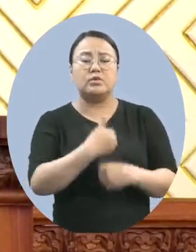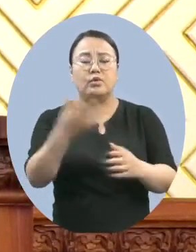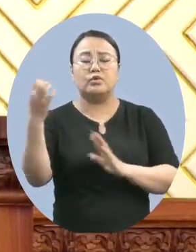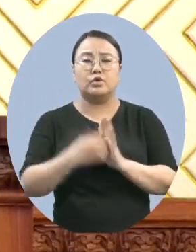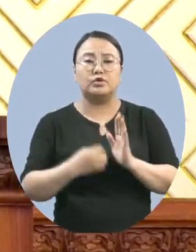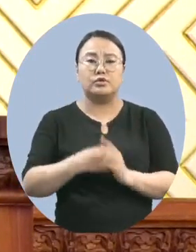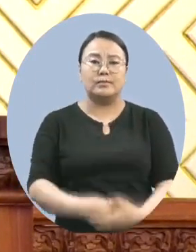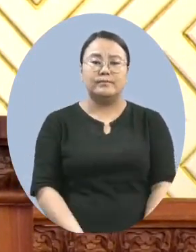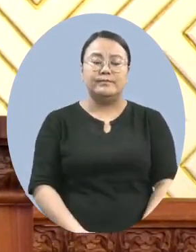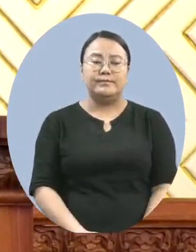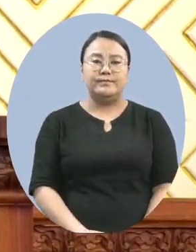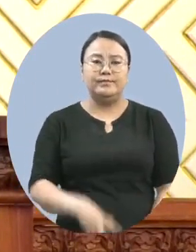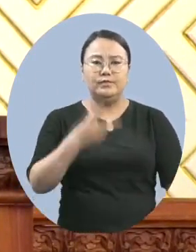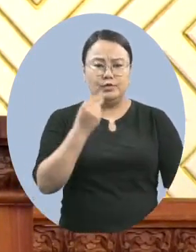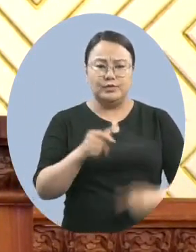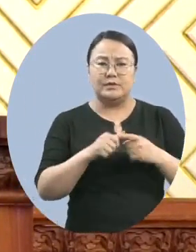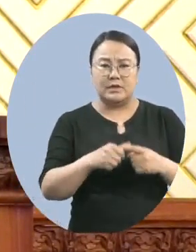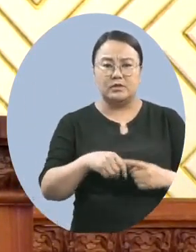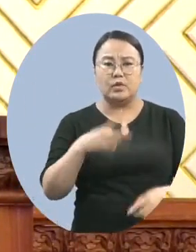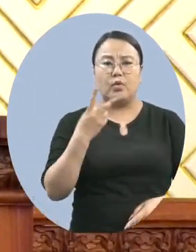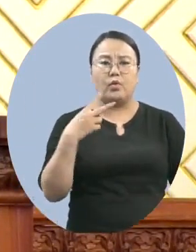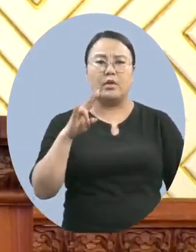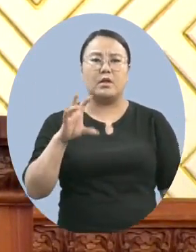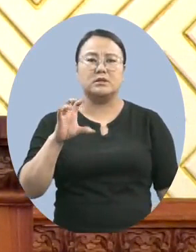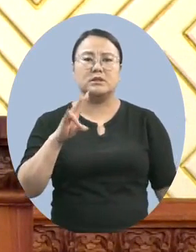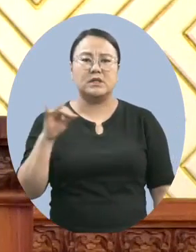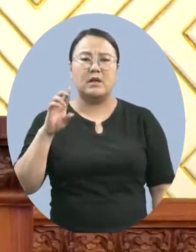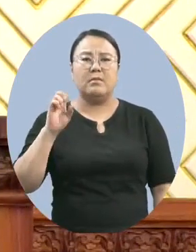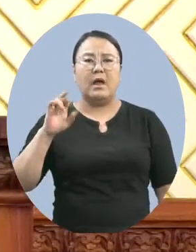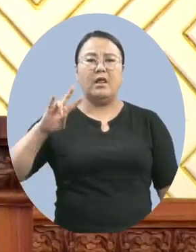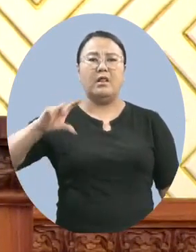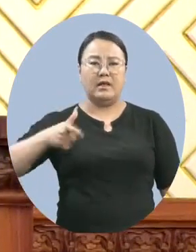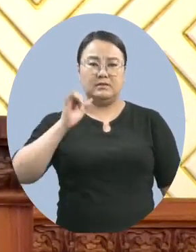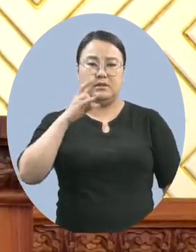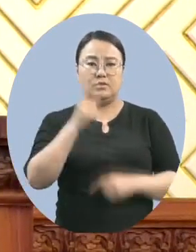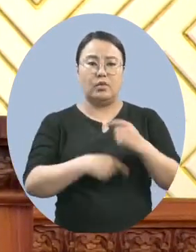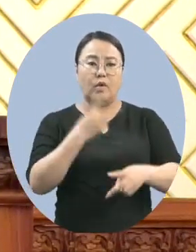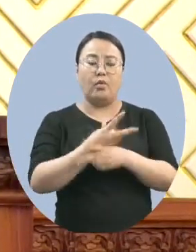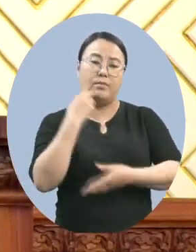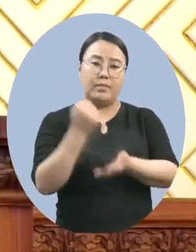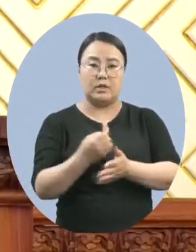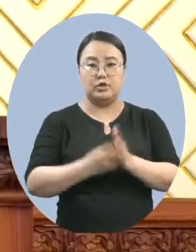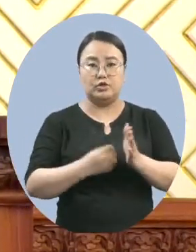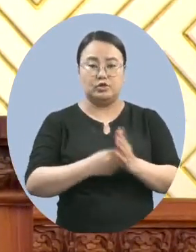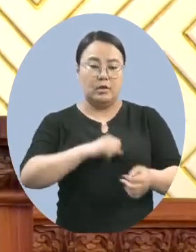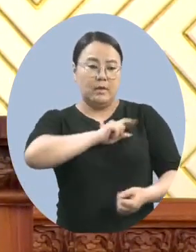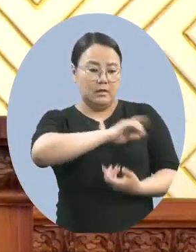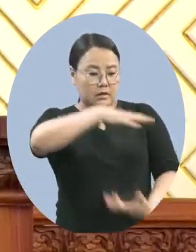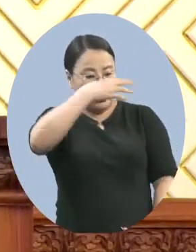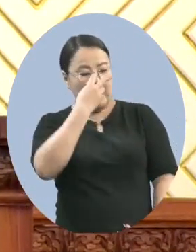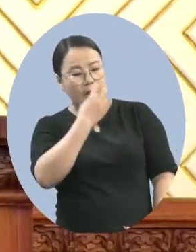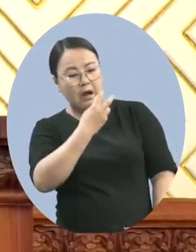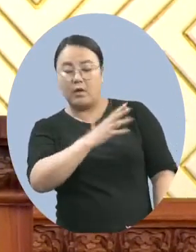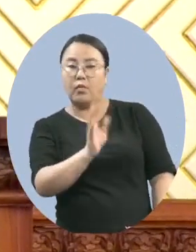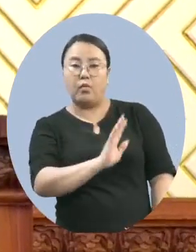гэсэн. Үндсэн зарчим бол үндэсний баялагын сангийн тухай хуулийг батлах зарчим байгаа шүү. Тийм учраас баялагаа одоо хараад баялагын хараал